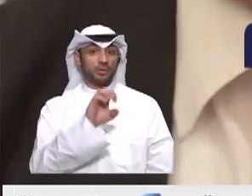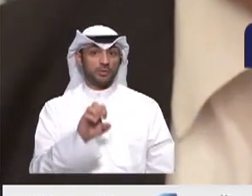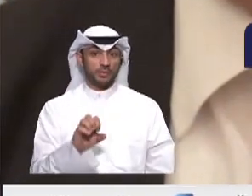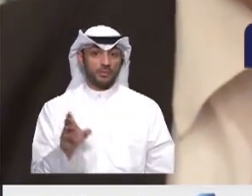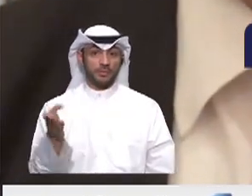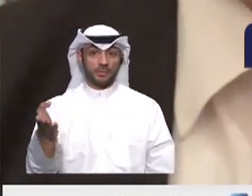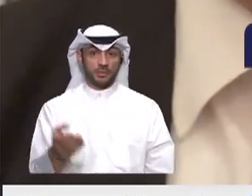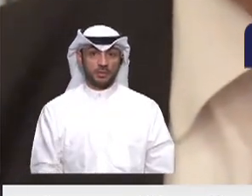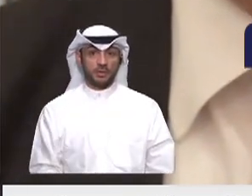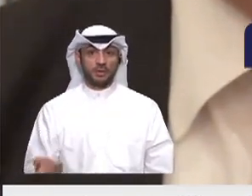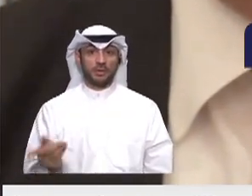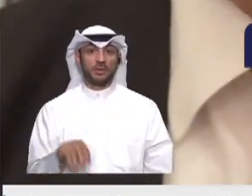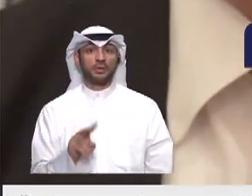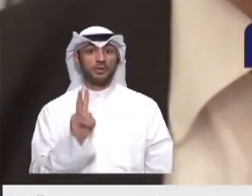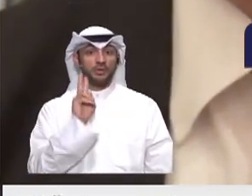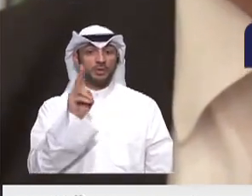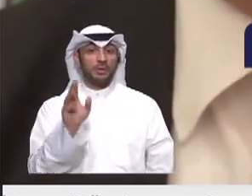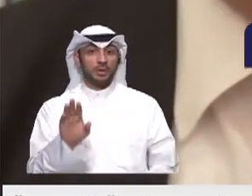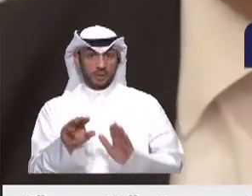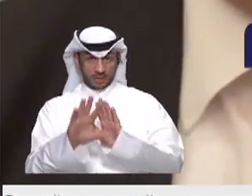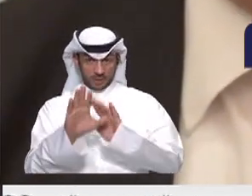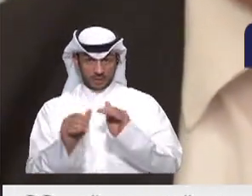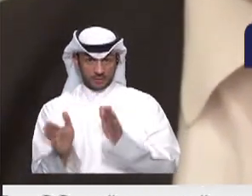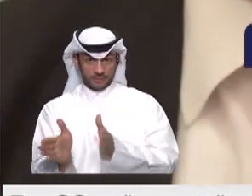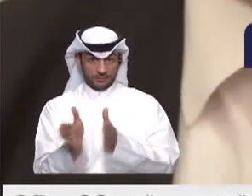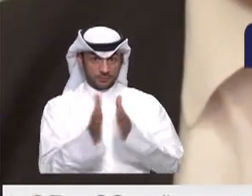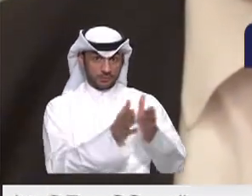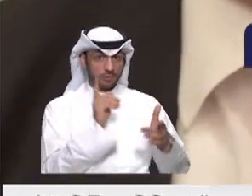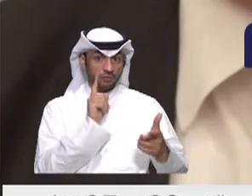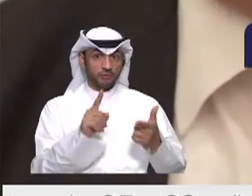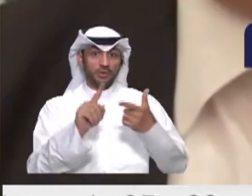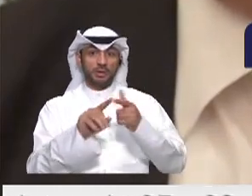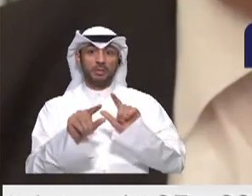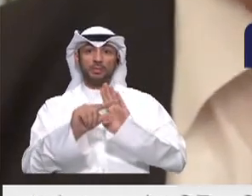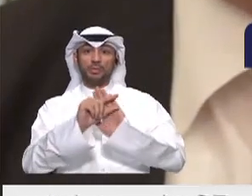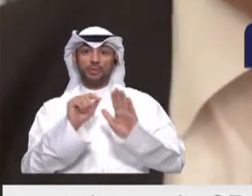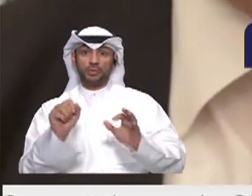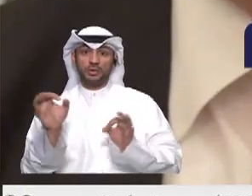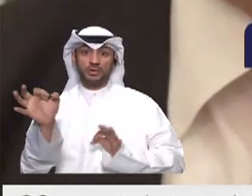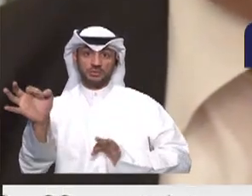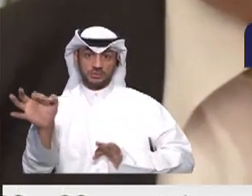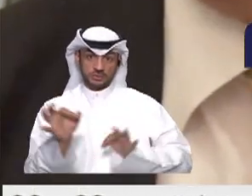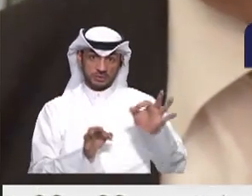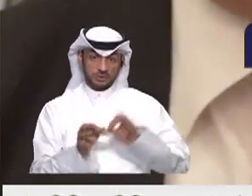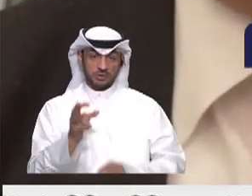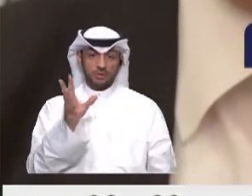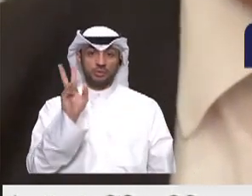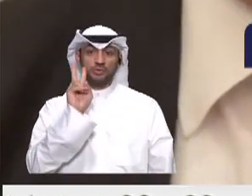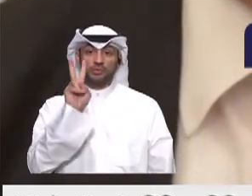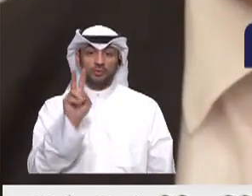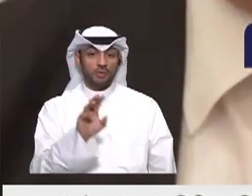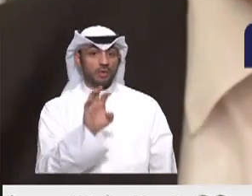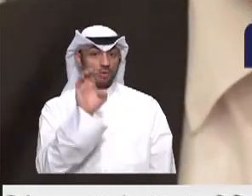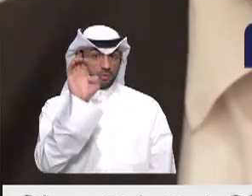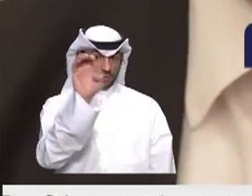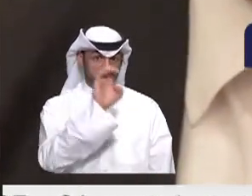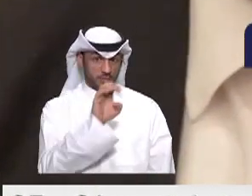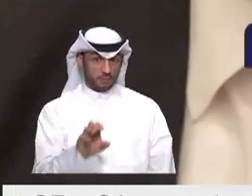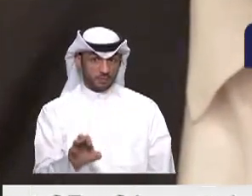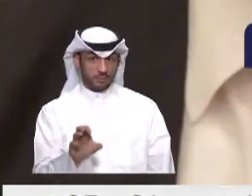المجالات الناحية السياسية أعتقد أن كلا الجانبين، الجانب الأوروبي